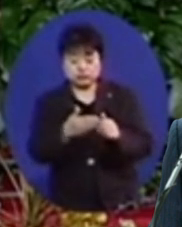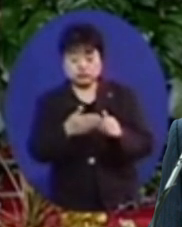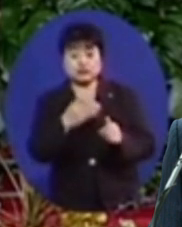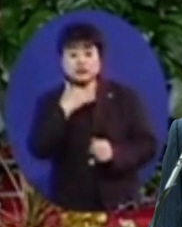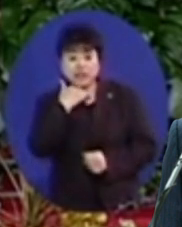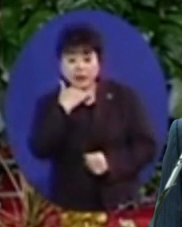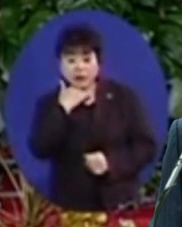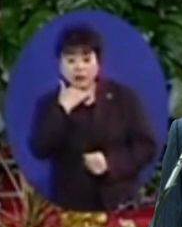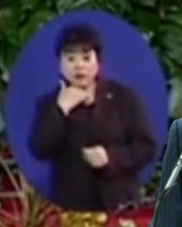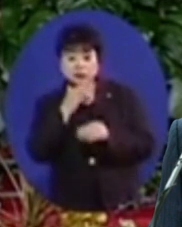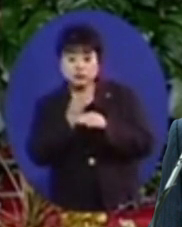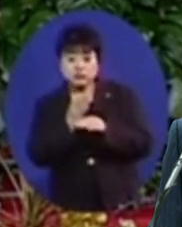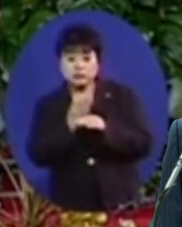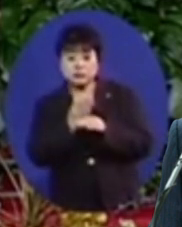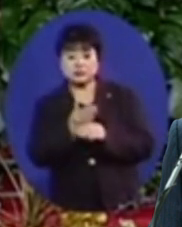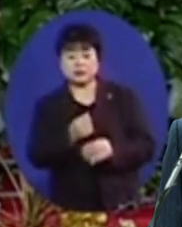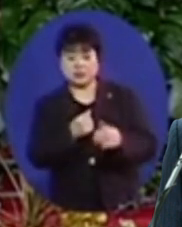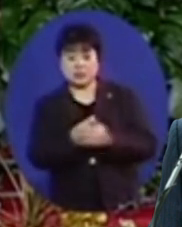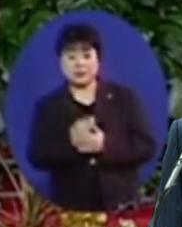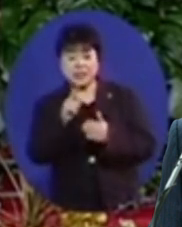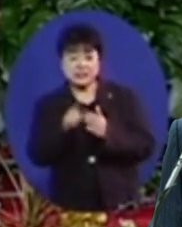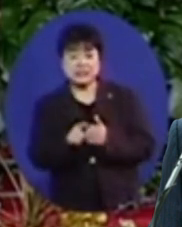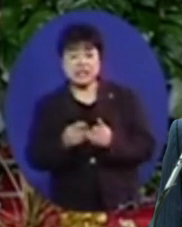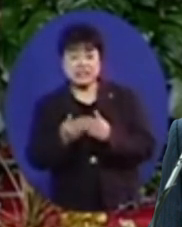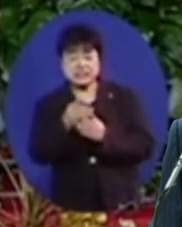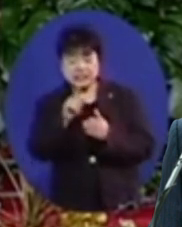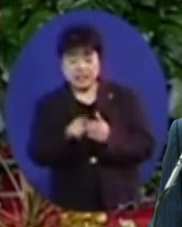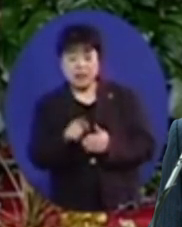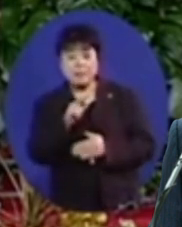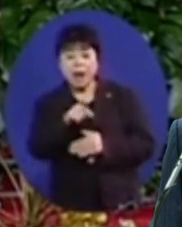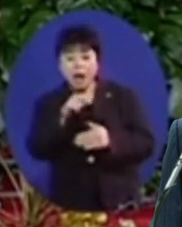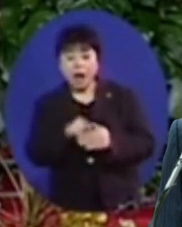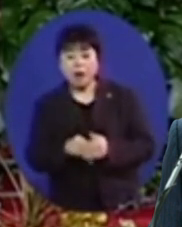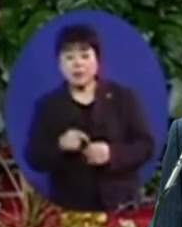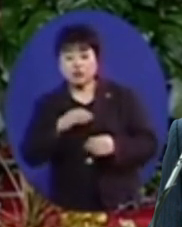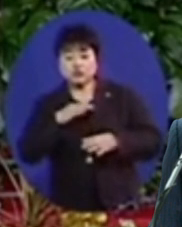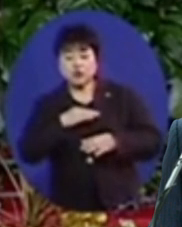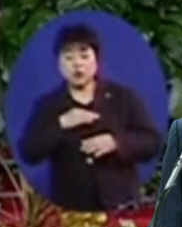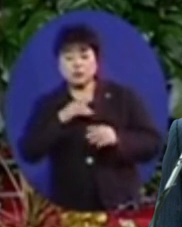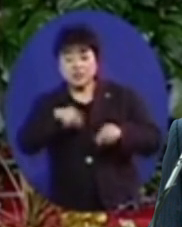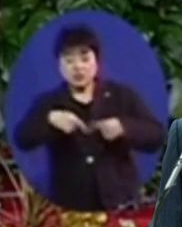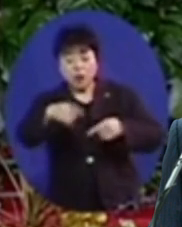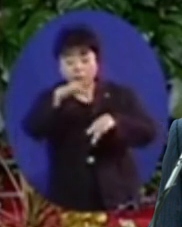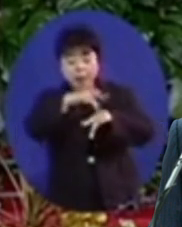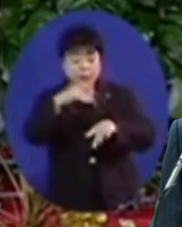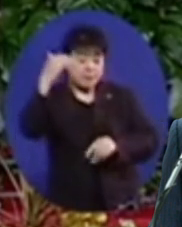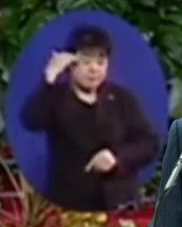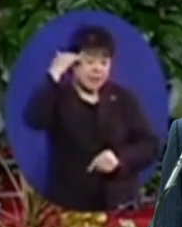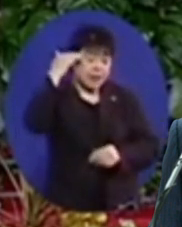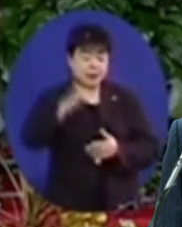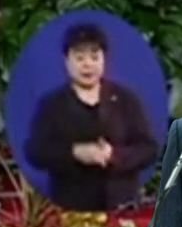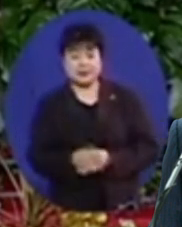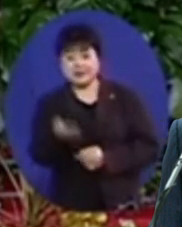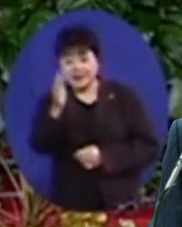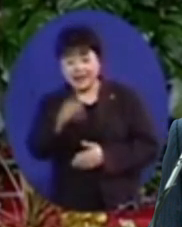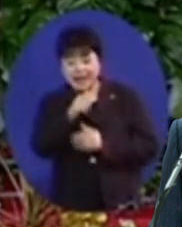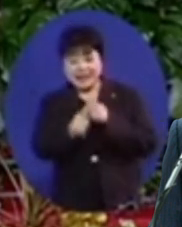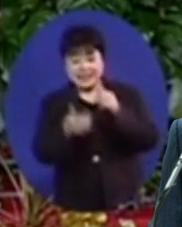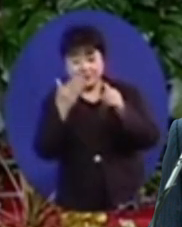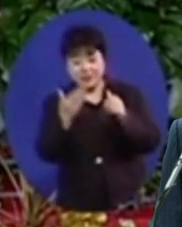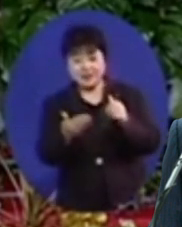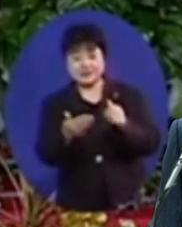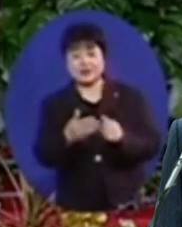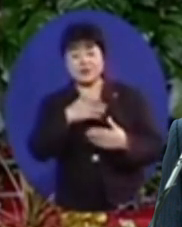것입니다. 그래서 시간만 있으면 여러분 마음속에 두려움을 퍼붓습니다. 그러나 하나님은